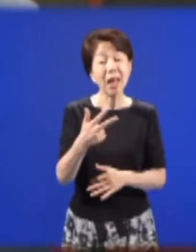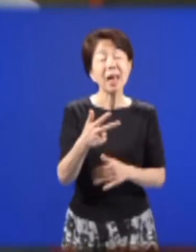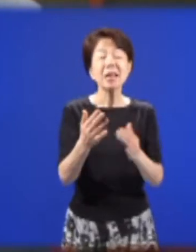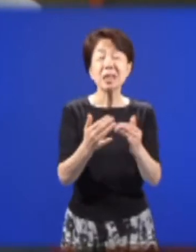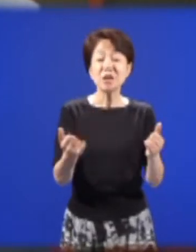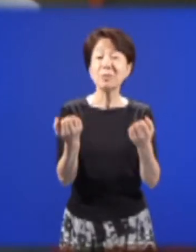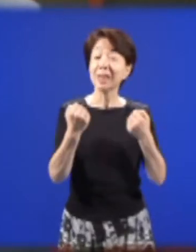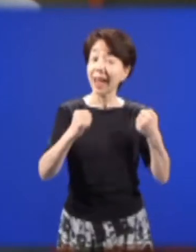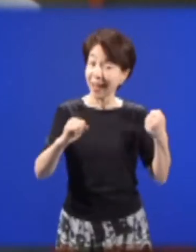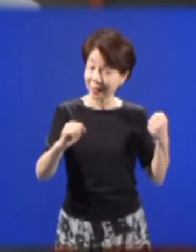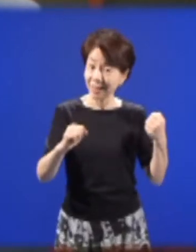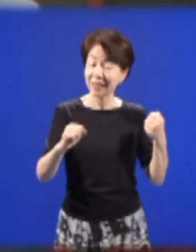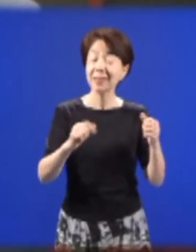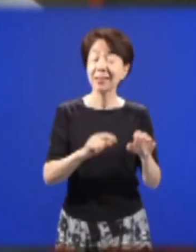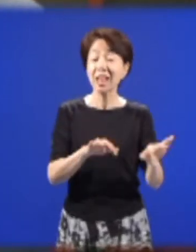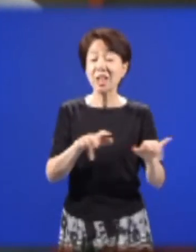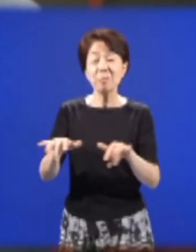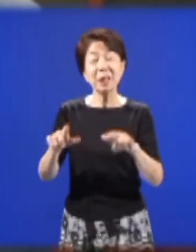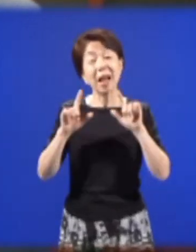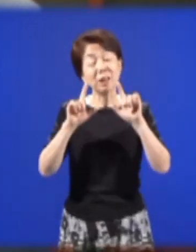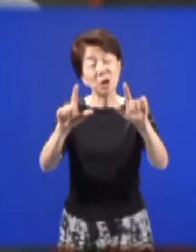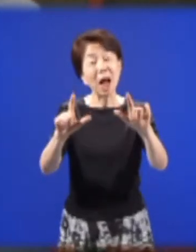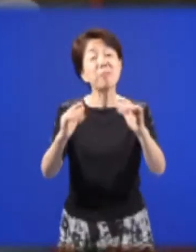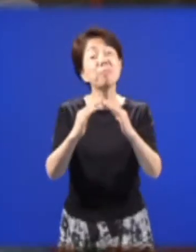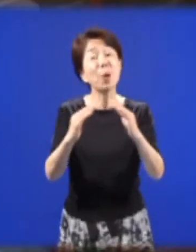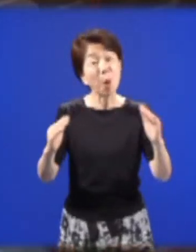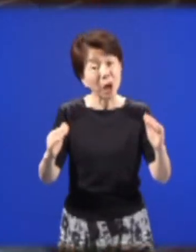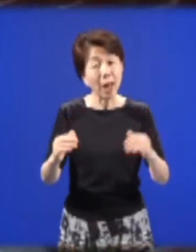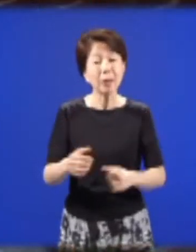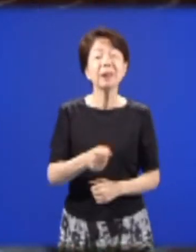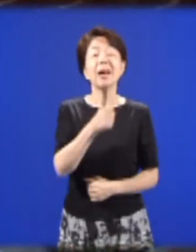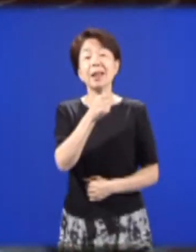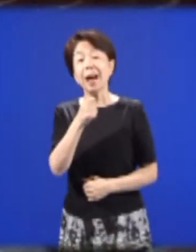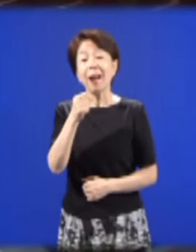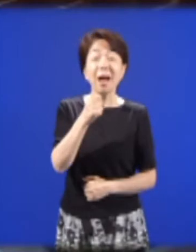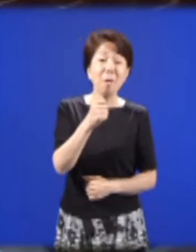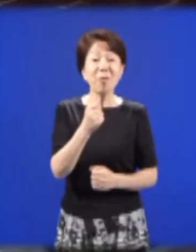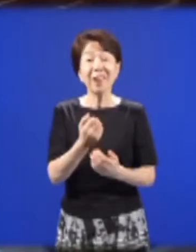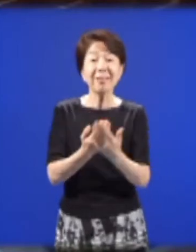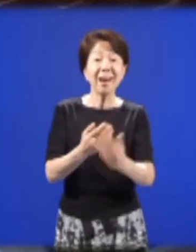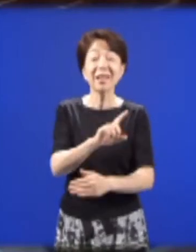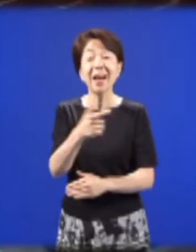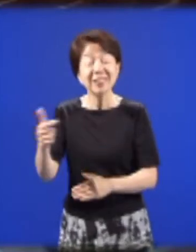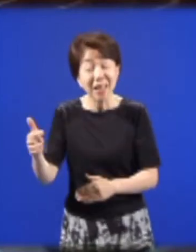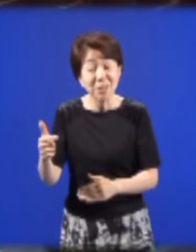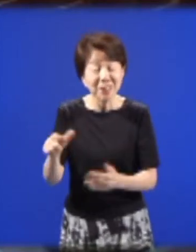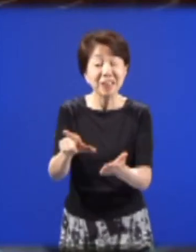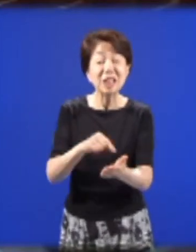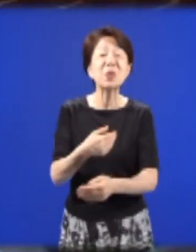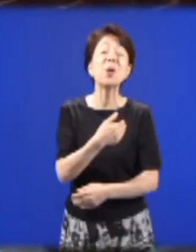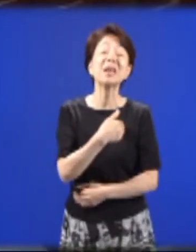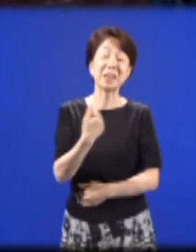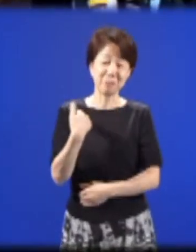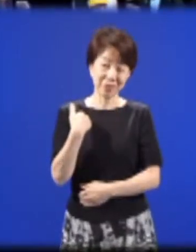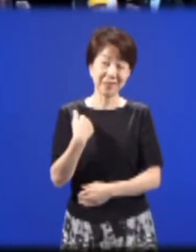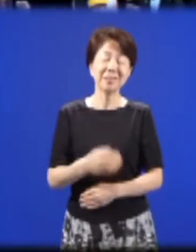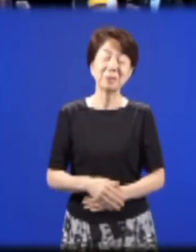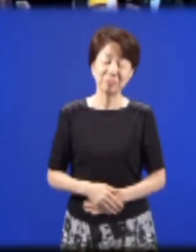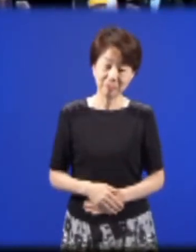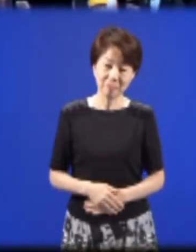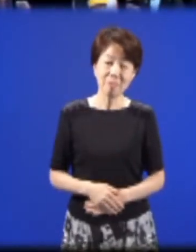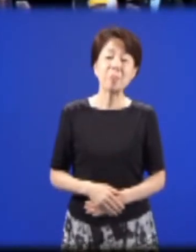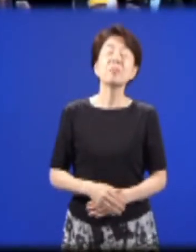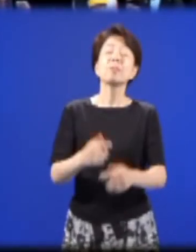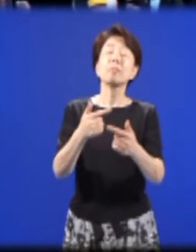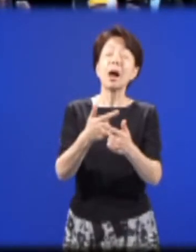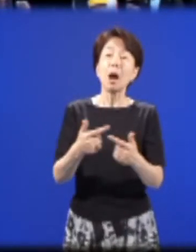劇、ピアノの発表会、それからカラオケ大会などいろんな目的に使われます。そう